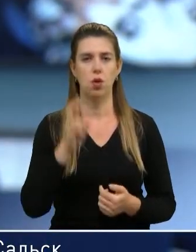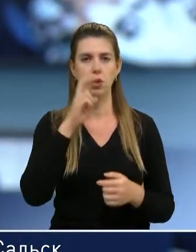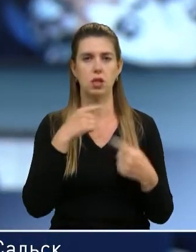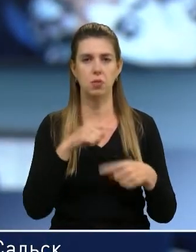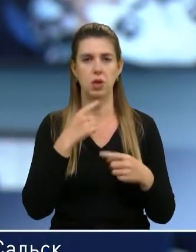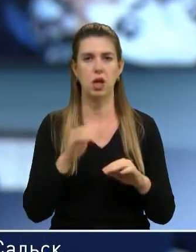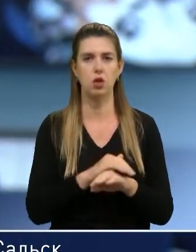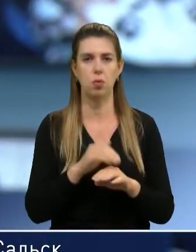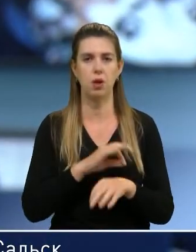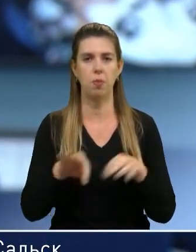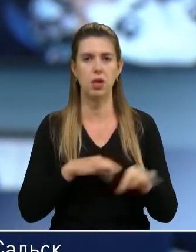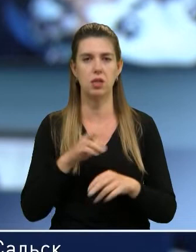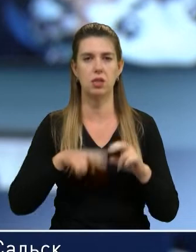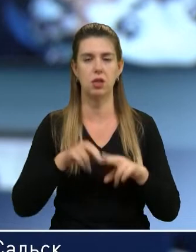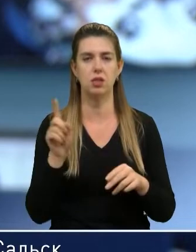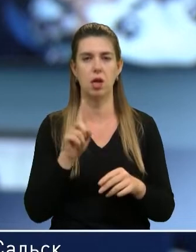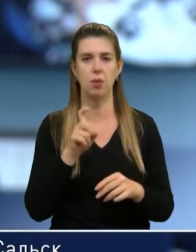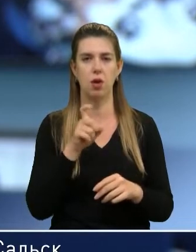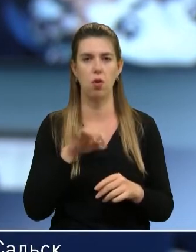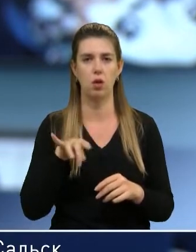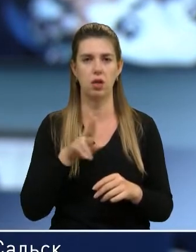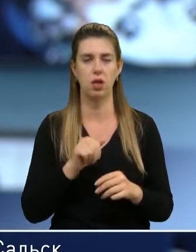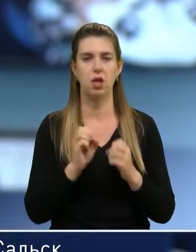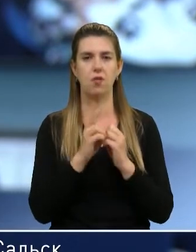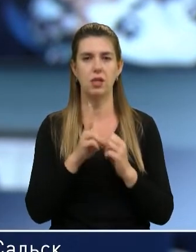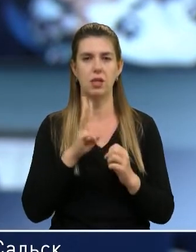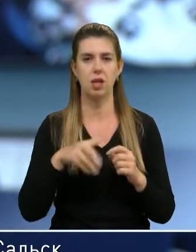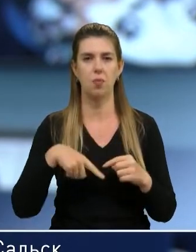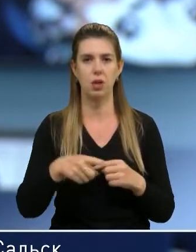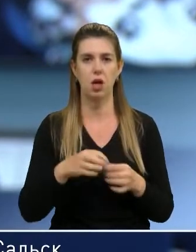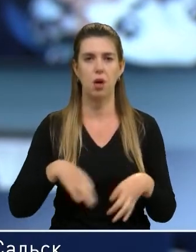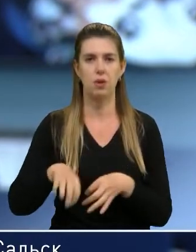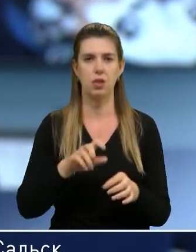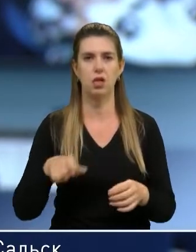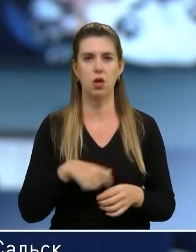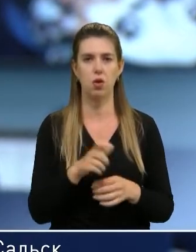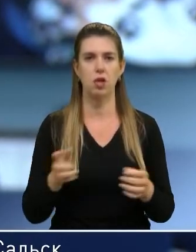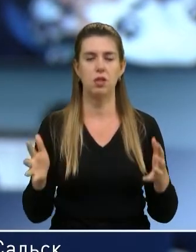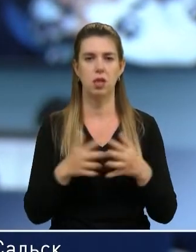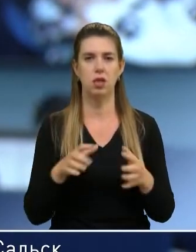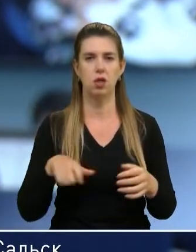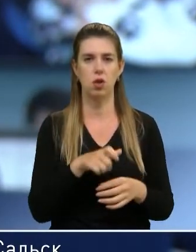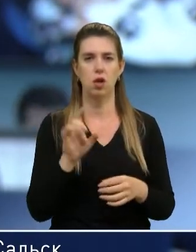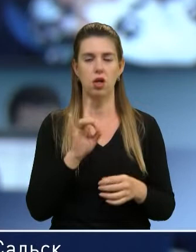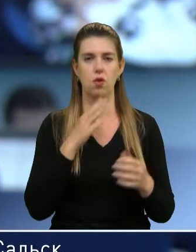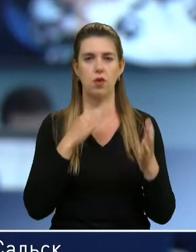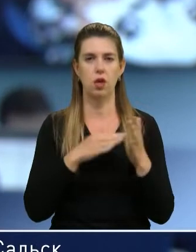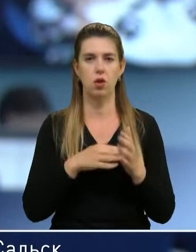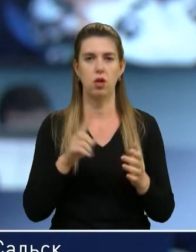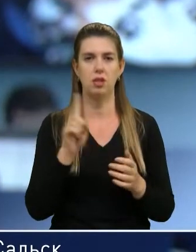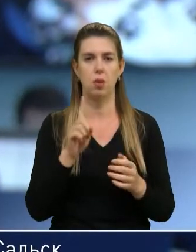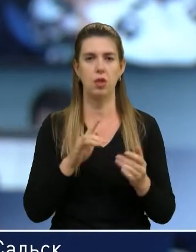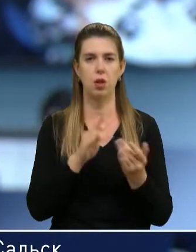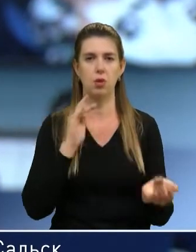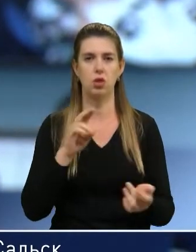Госэкспертиза одобрила проект строительства западной хорды. 12-километровая объездная магистраль соединит трассу Ростов-Таганрог с западным